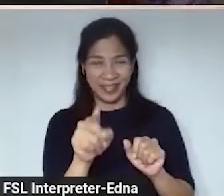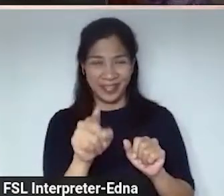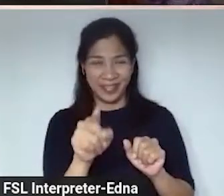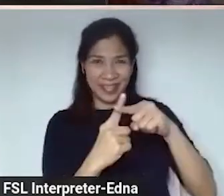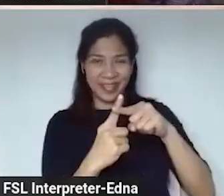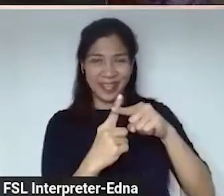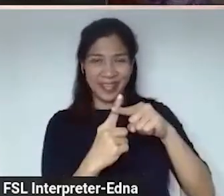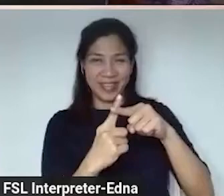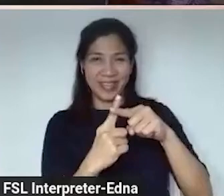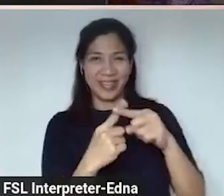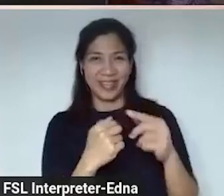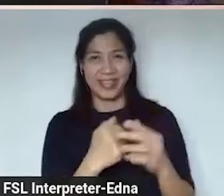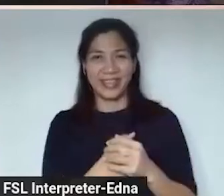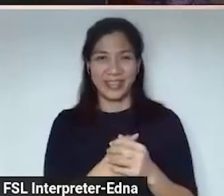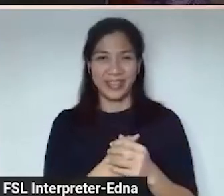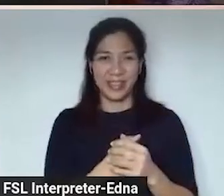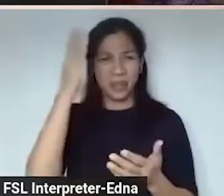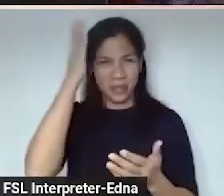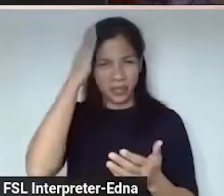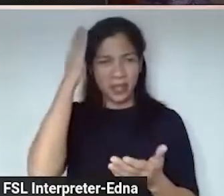through this, no? At